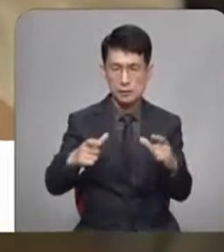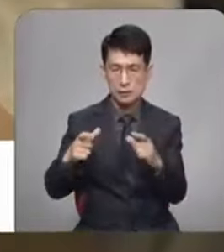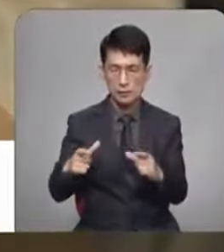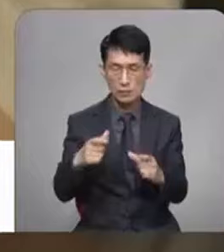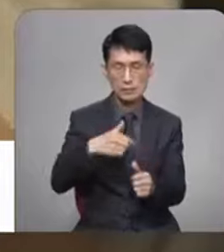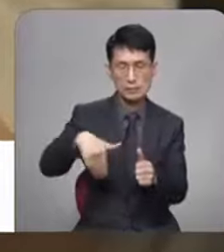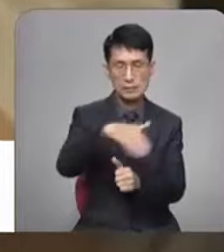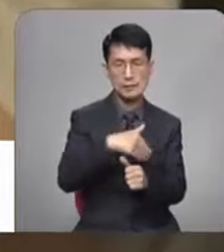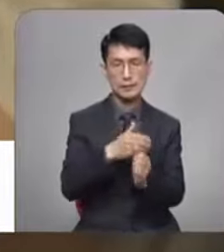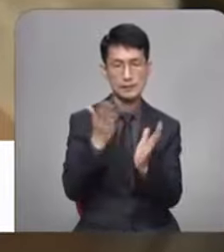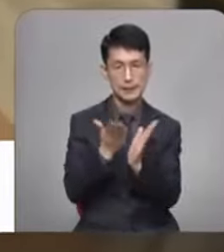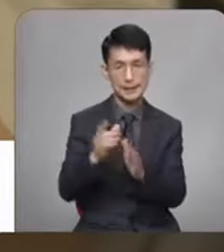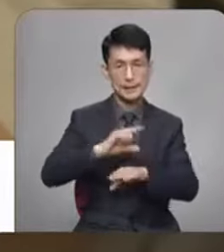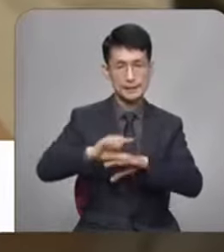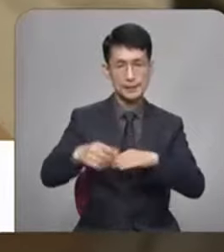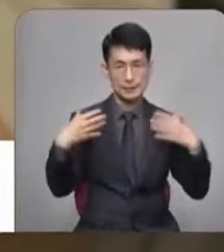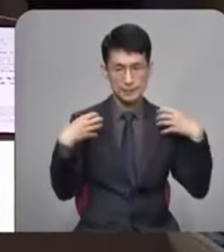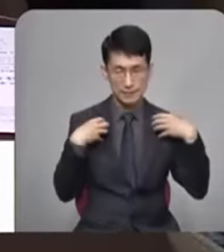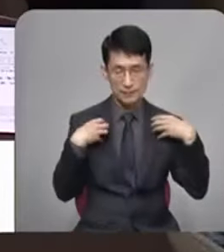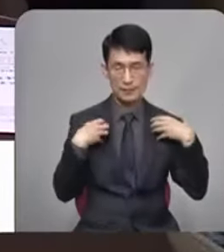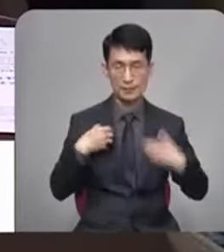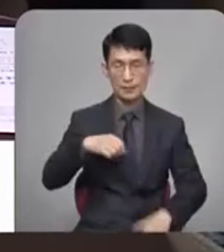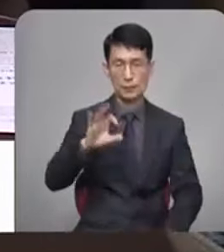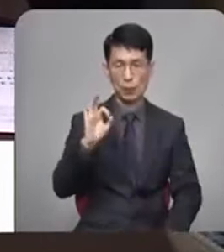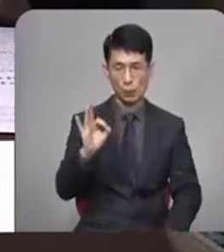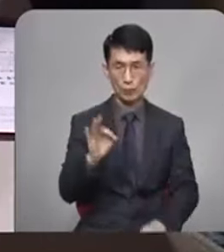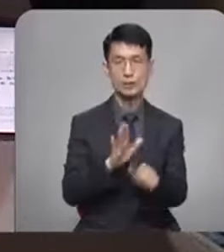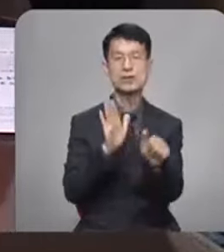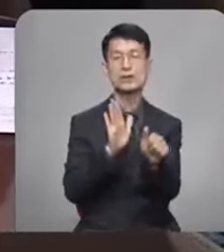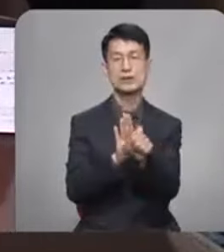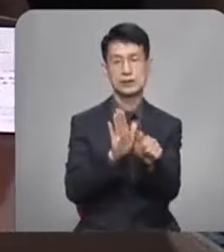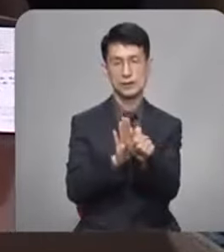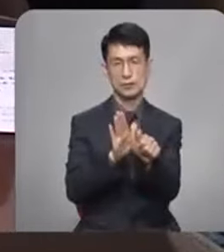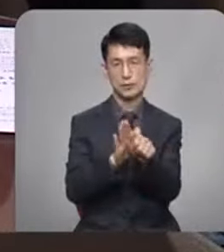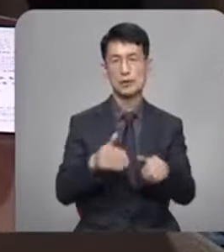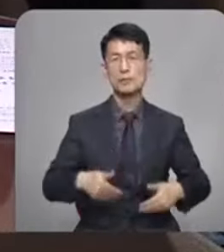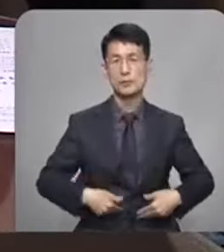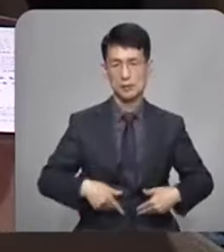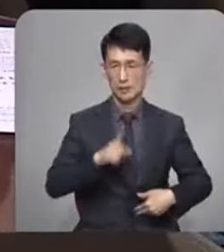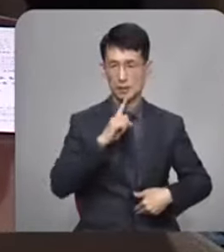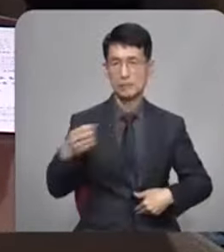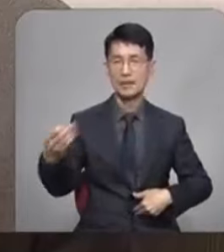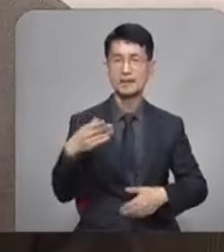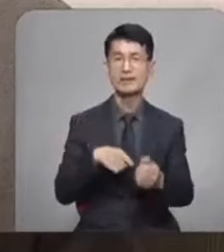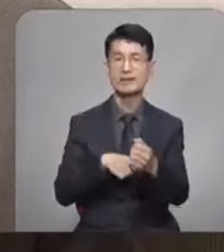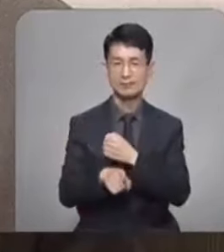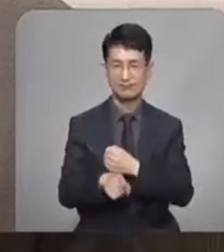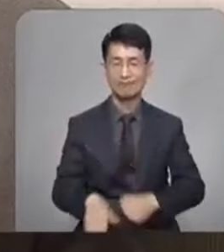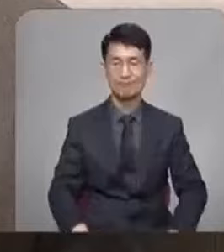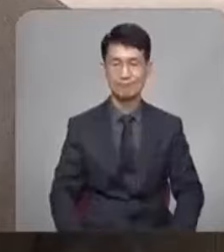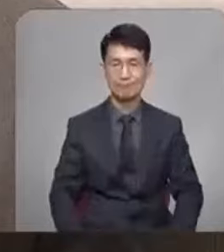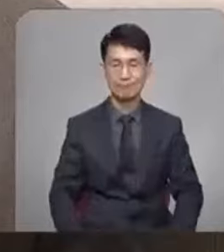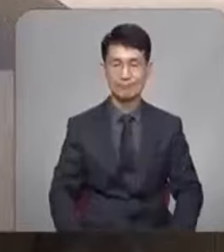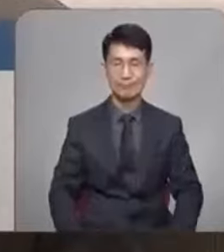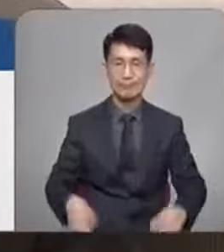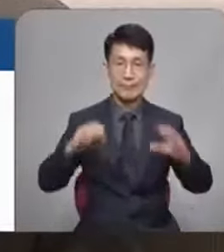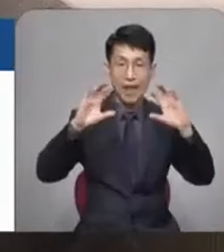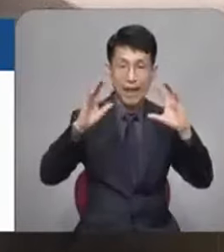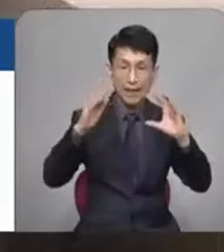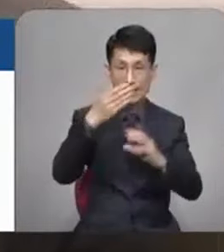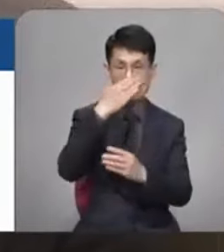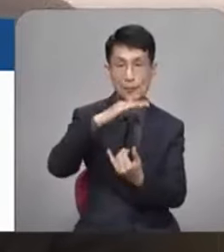자치단체 차원에서 예산을 지원해야 한다는 장이는 이니다 둔